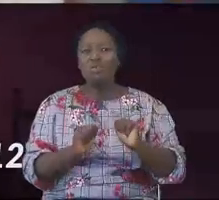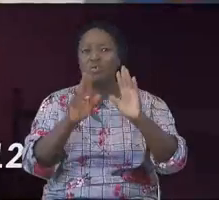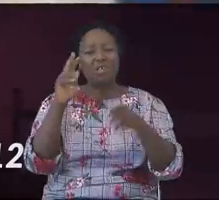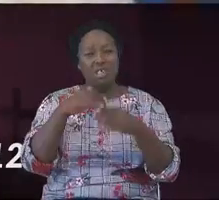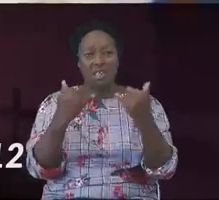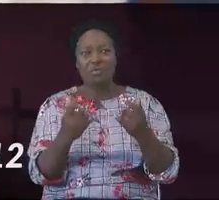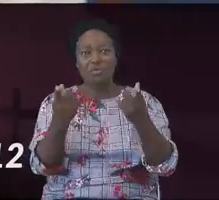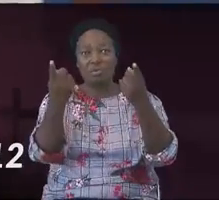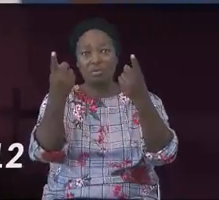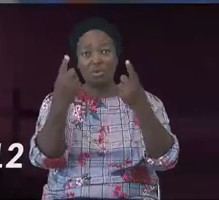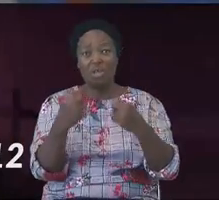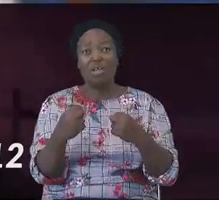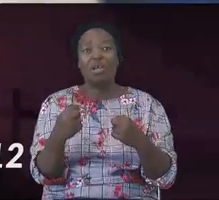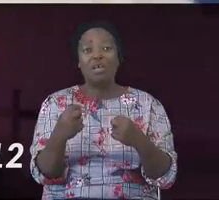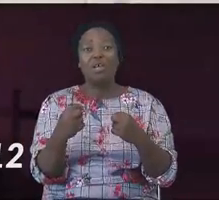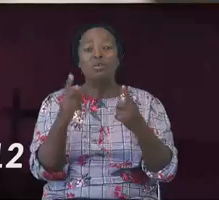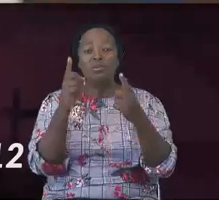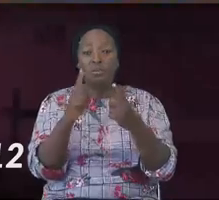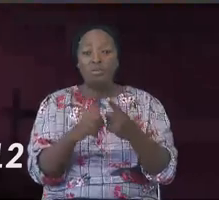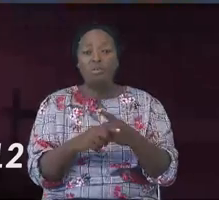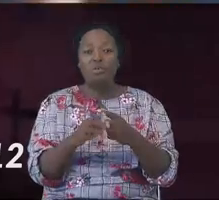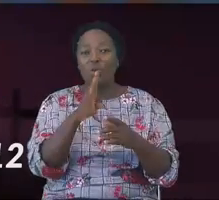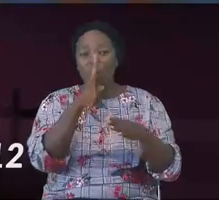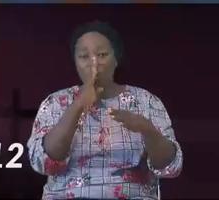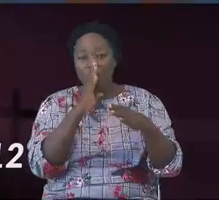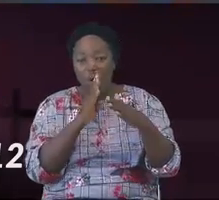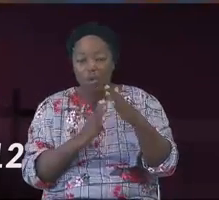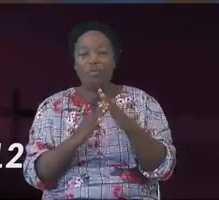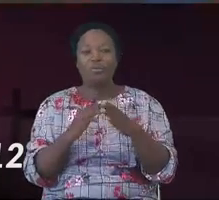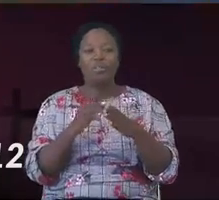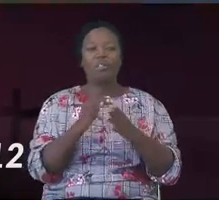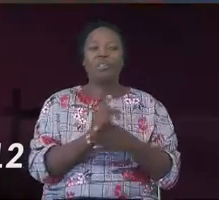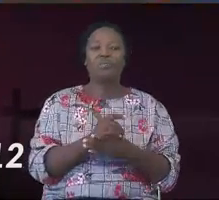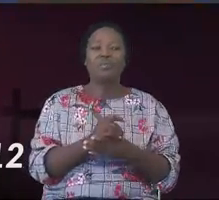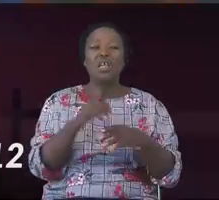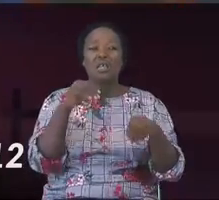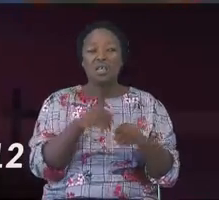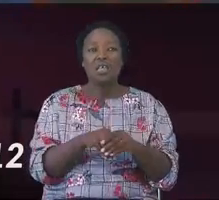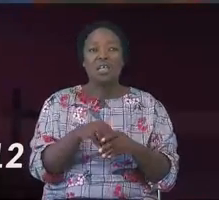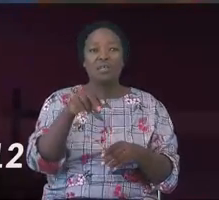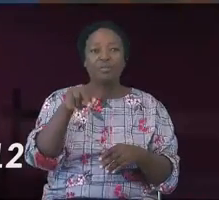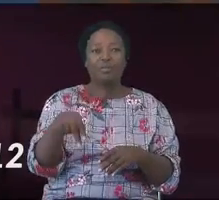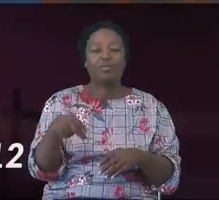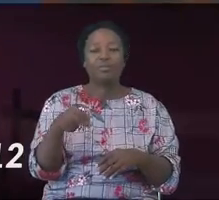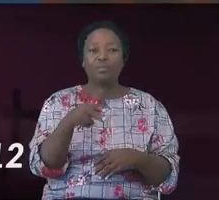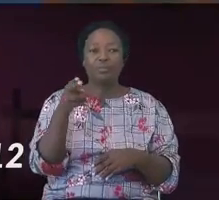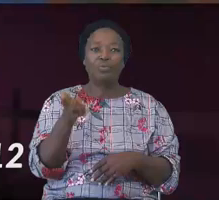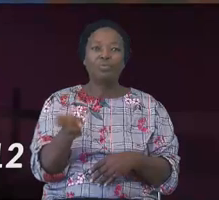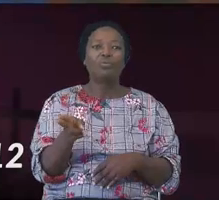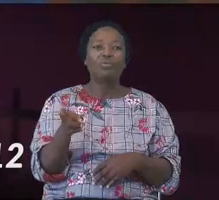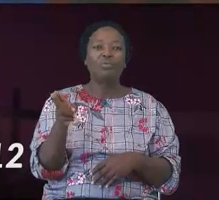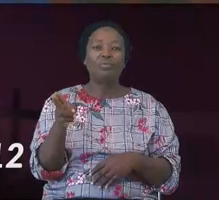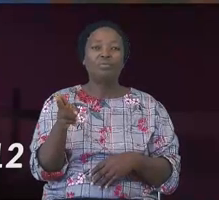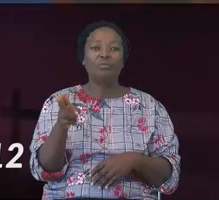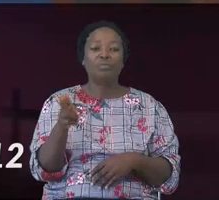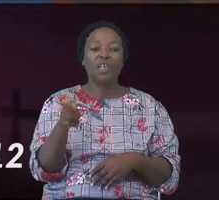cette soumission, la soumission suprême, il revient pour la